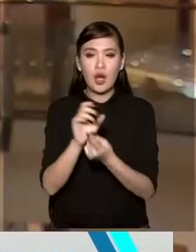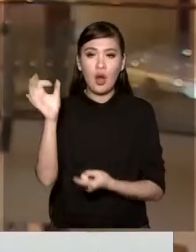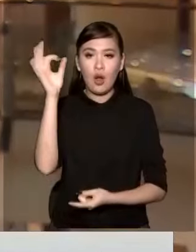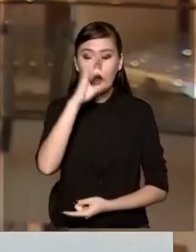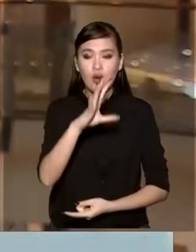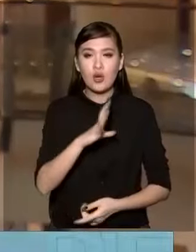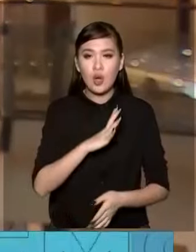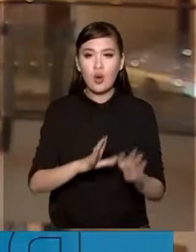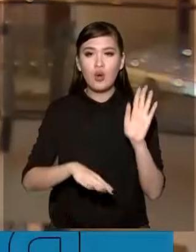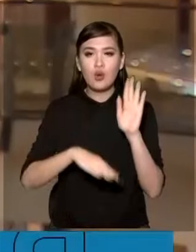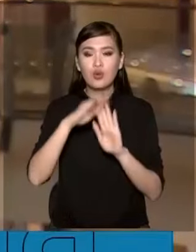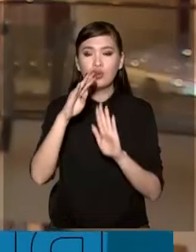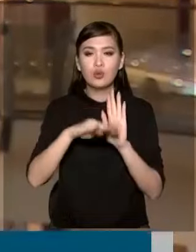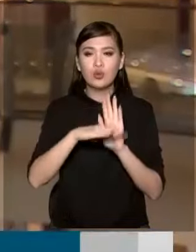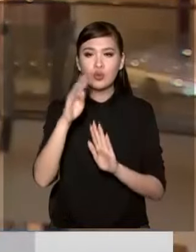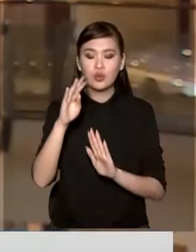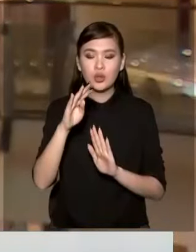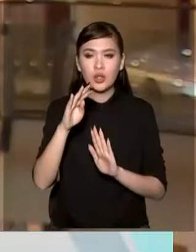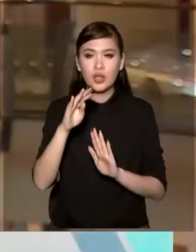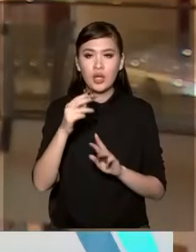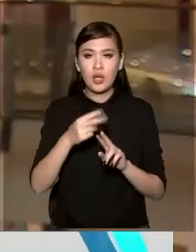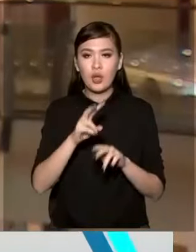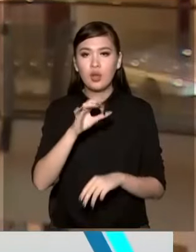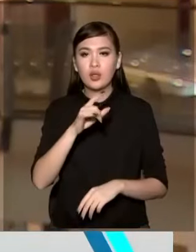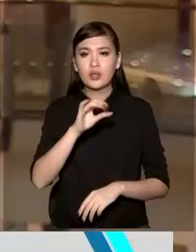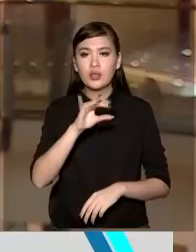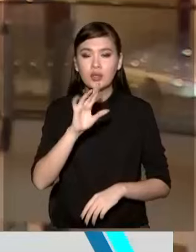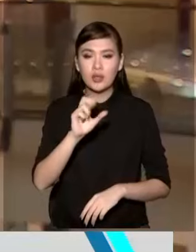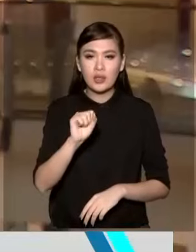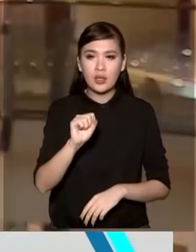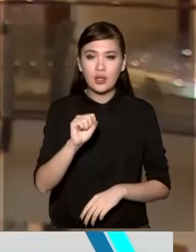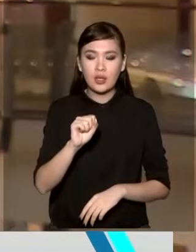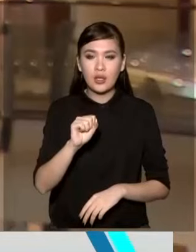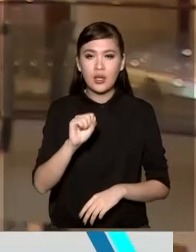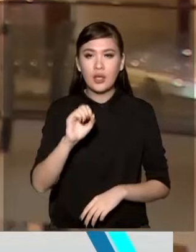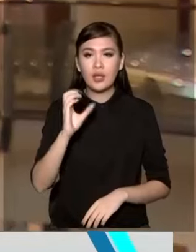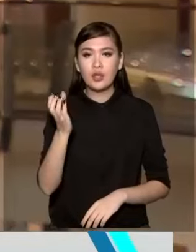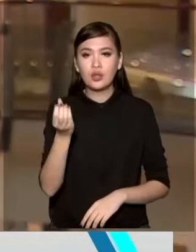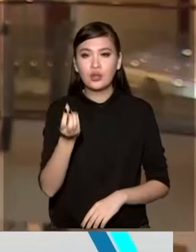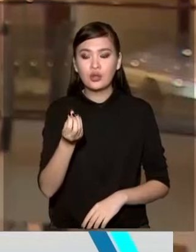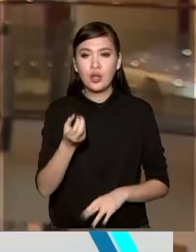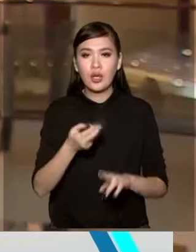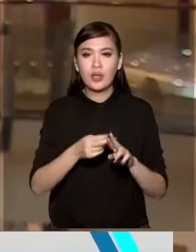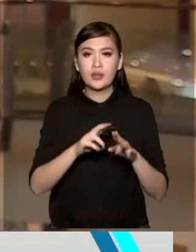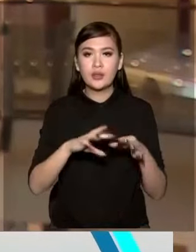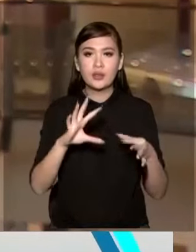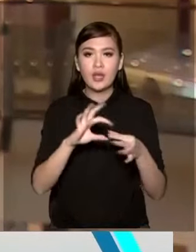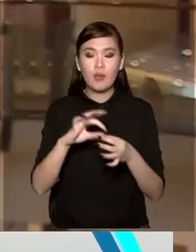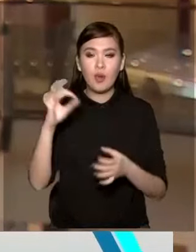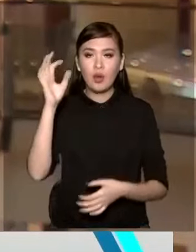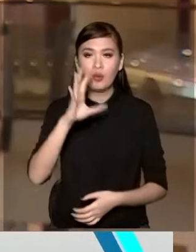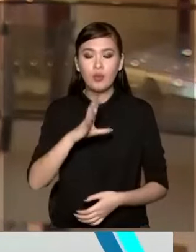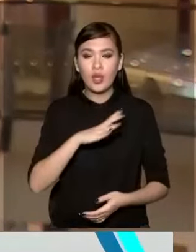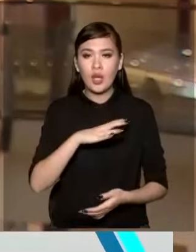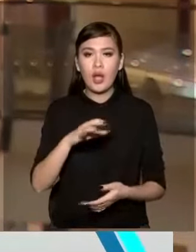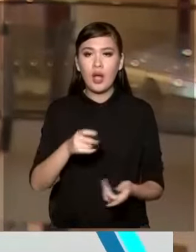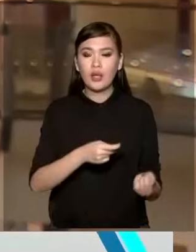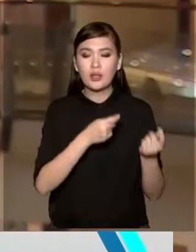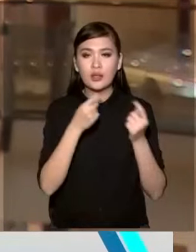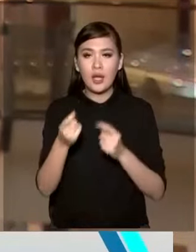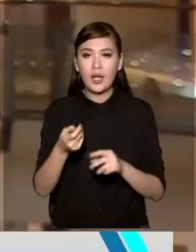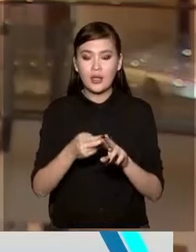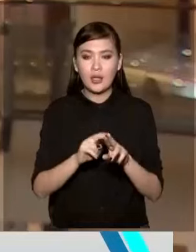улучшению условий логистических и цепей, вот поставок которых я говорил,